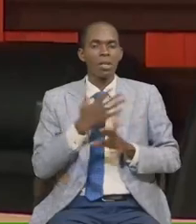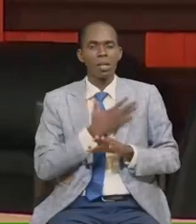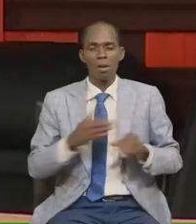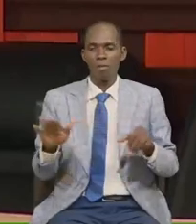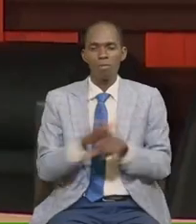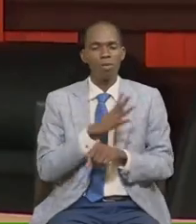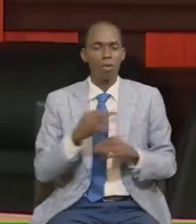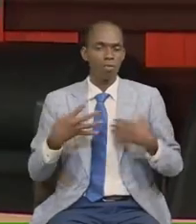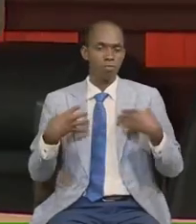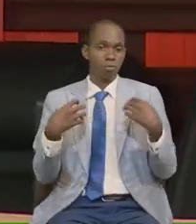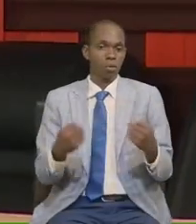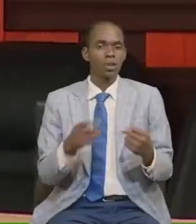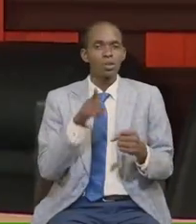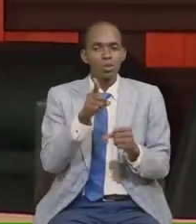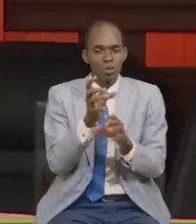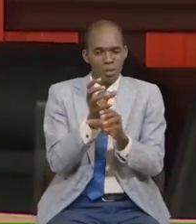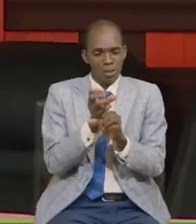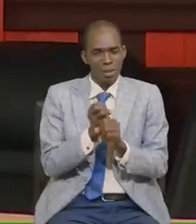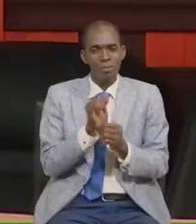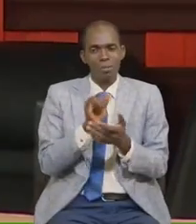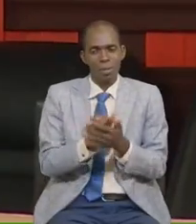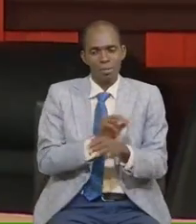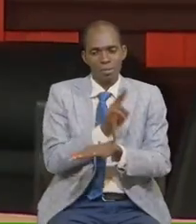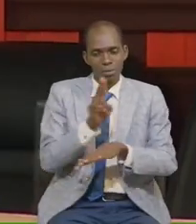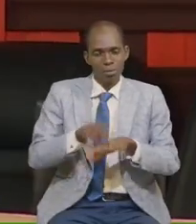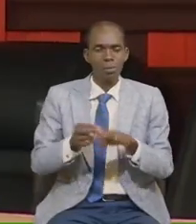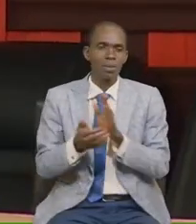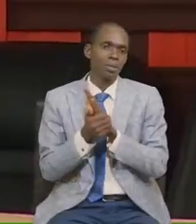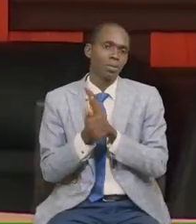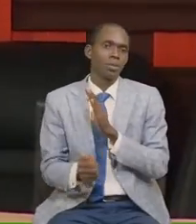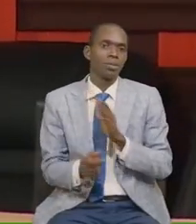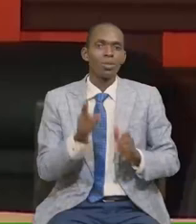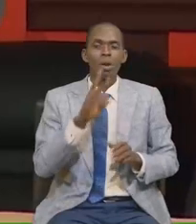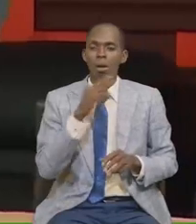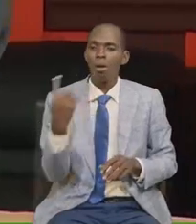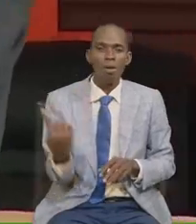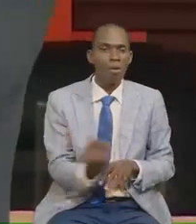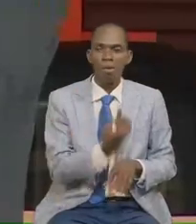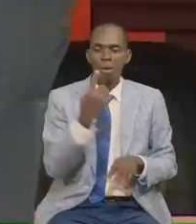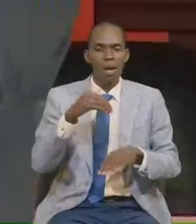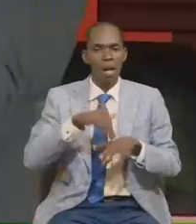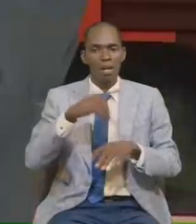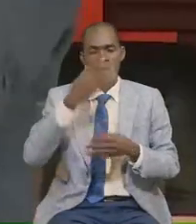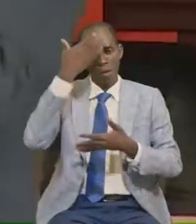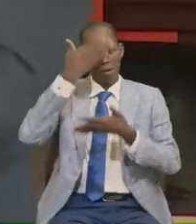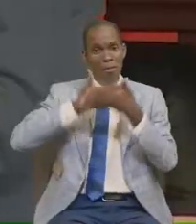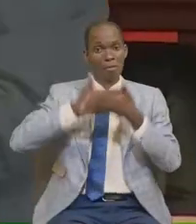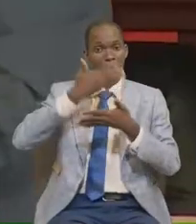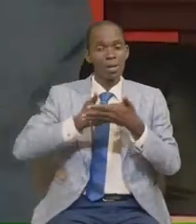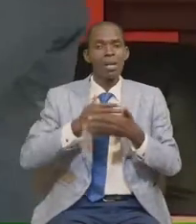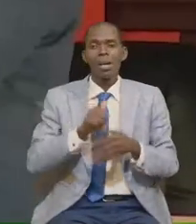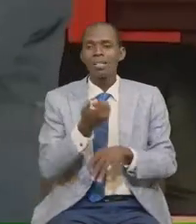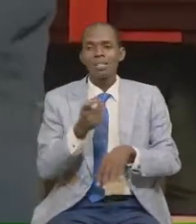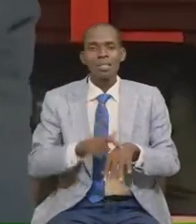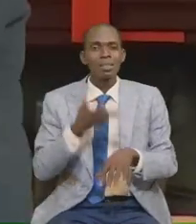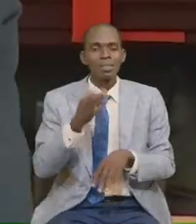avez cette aptitude naturelle. Et vous êtes toujours au frontaux. Et partout, il y a un défi. Tout ce qu'il faut